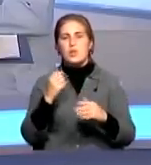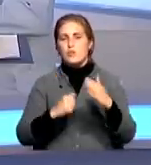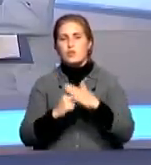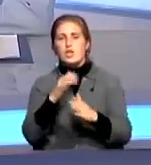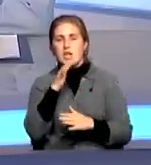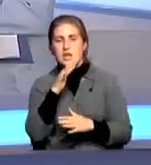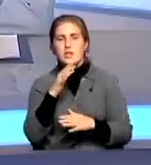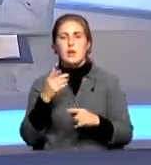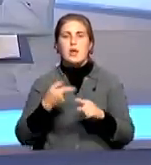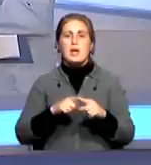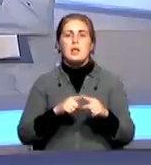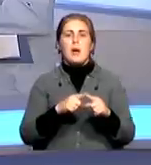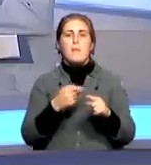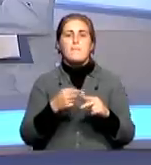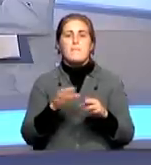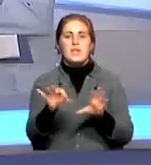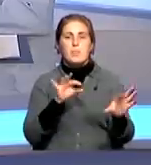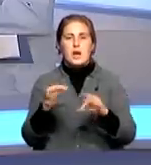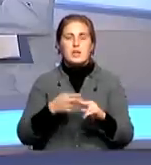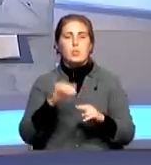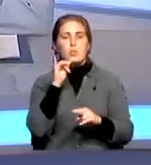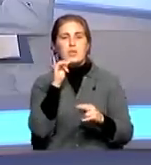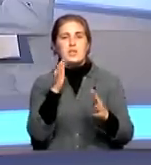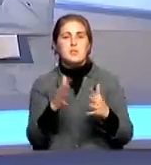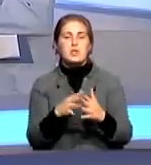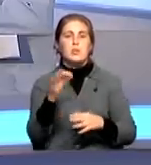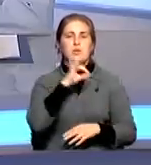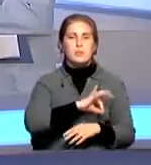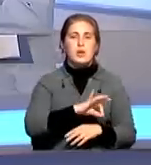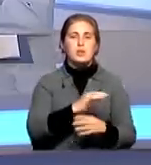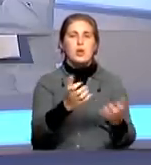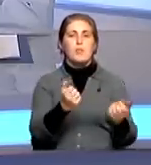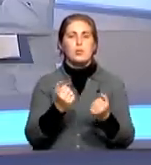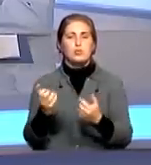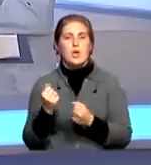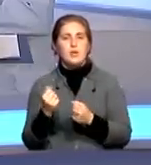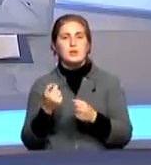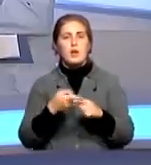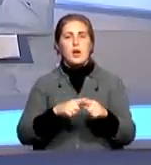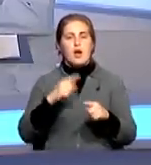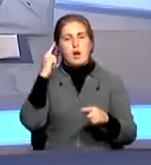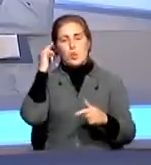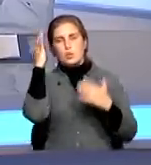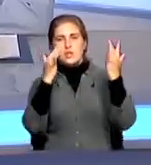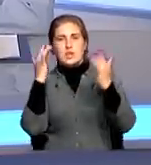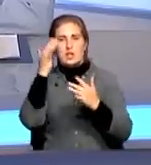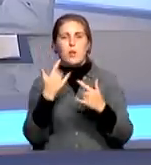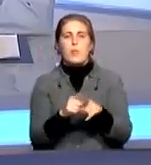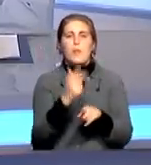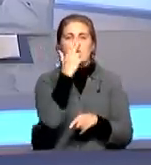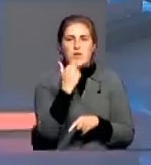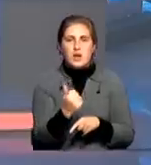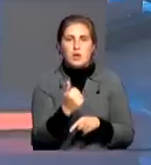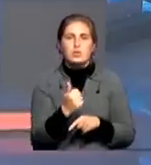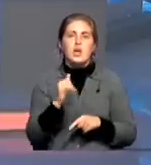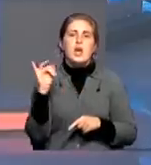либо лица, которые подобрали эти курительные смеси, их употребляют, получают галлюциногенный эффект, ну и уже после привыкают, этого, да, соответственно.